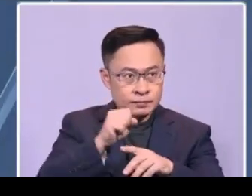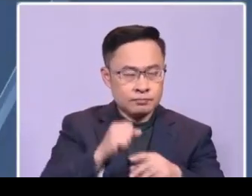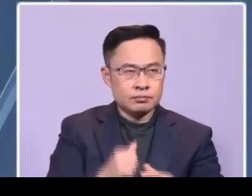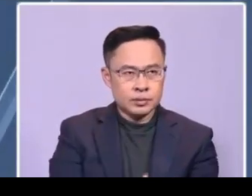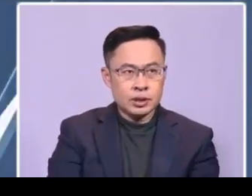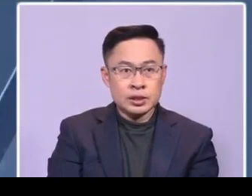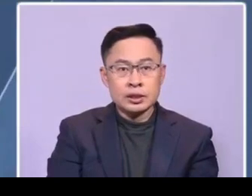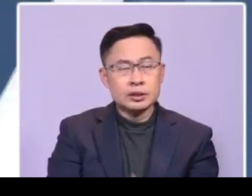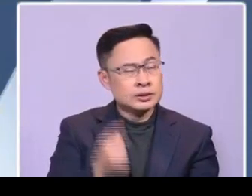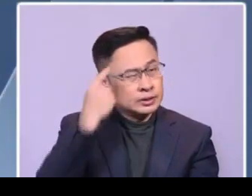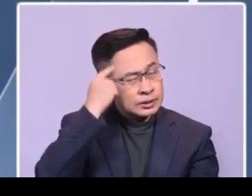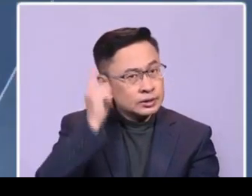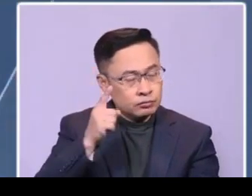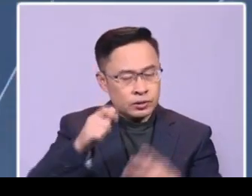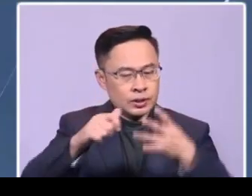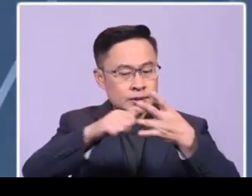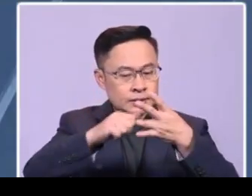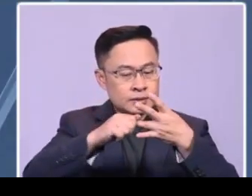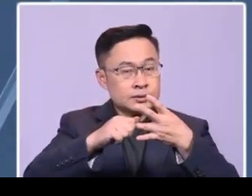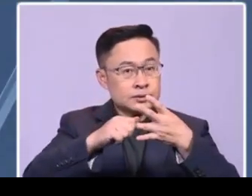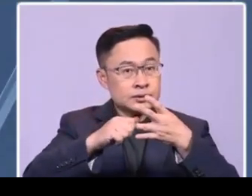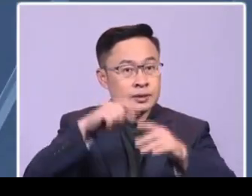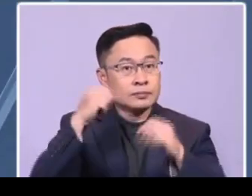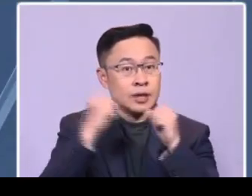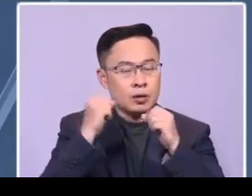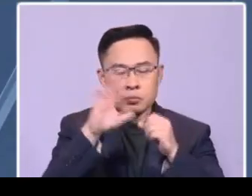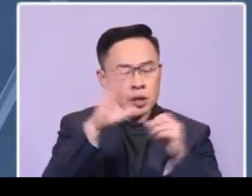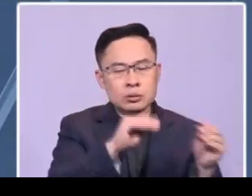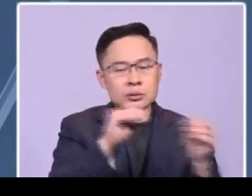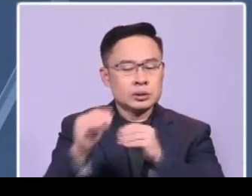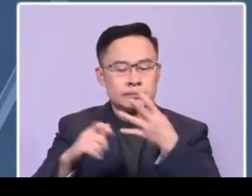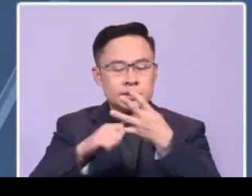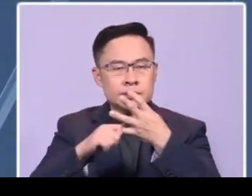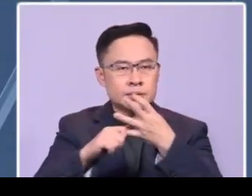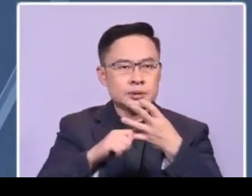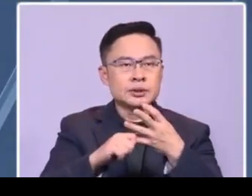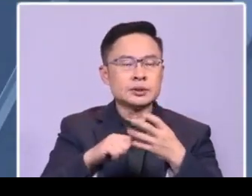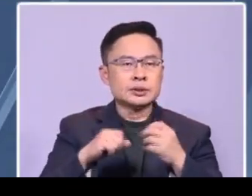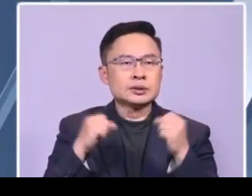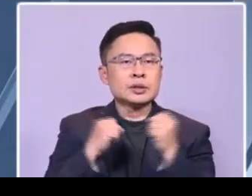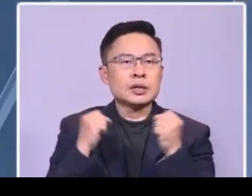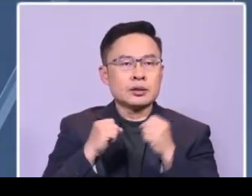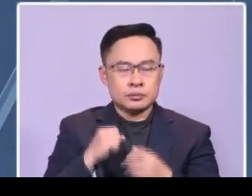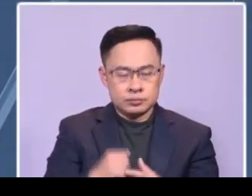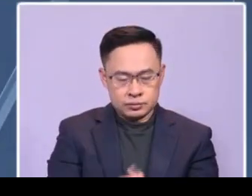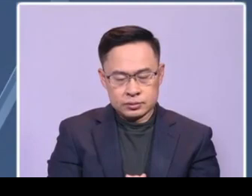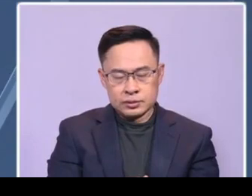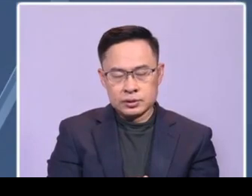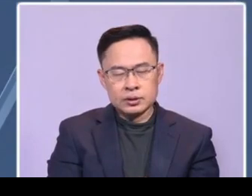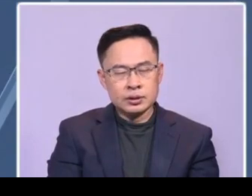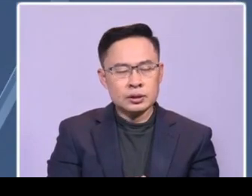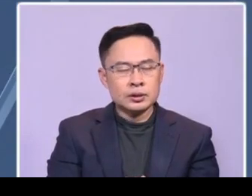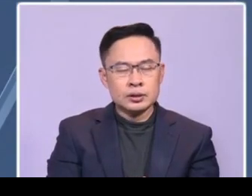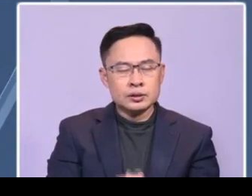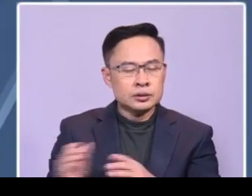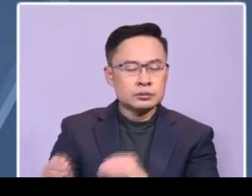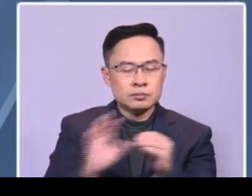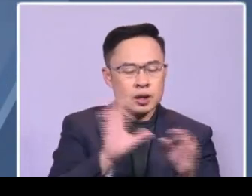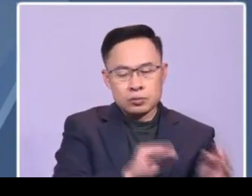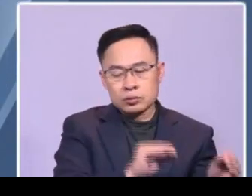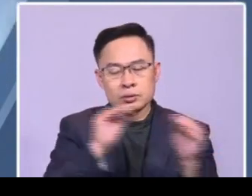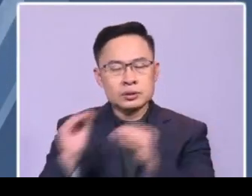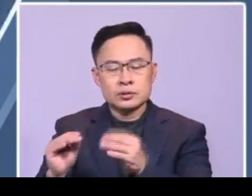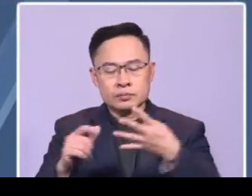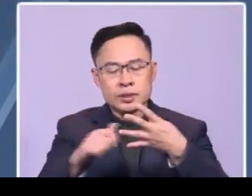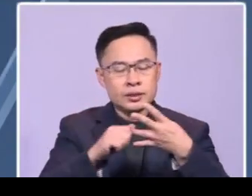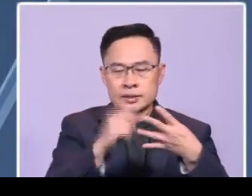การณ์ไว้ 1สัปดาห์ตอนแรกเดิมทีเนี่ยคาดการณ์ไว้ประมาณสักสัปดาห์ที่ 3แต่ว่าด้วยสภาพอากาศอะไรหลายๆอย่างก็จะทำให้ฤดูหนาวของประเทศไทยจะเข้าสู่